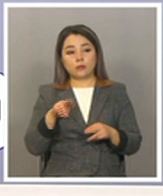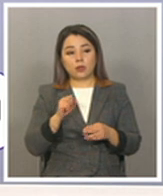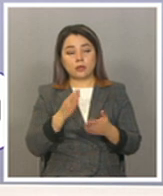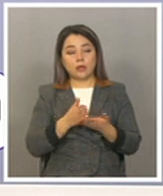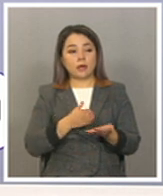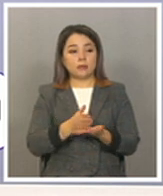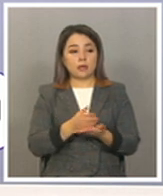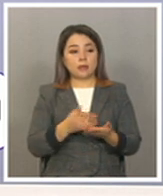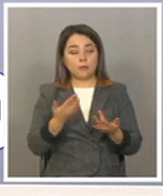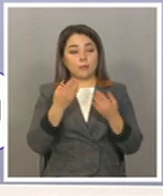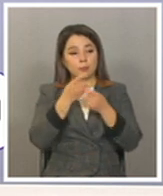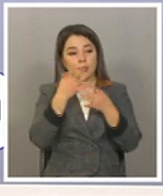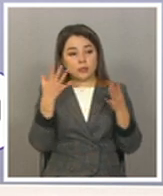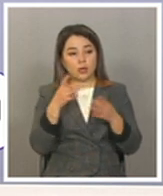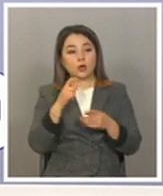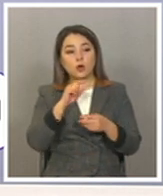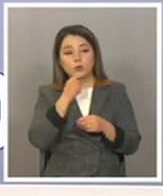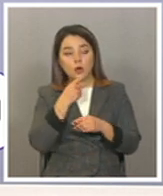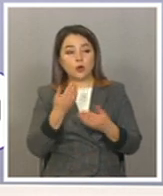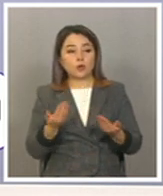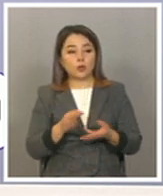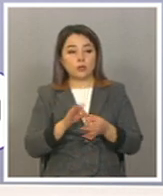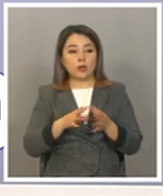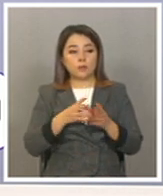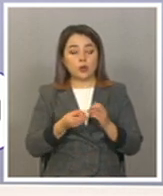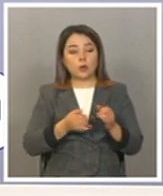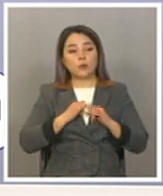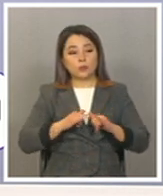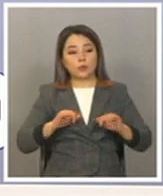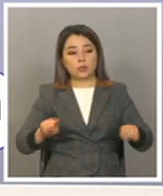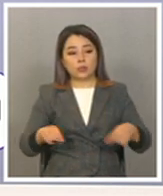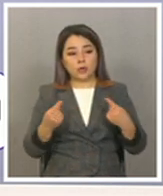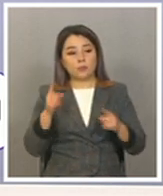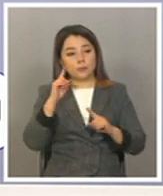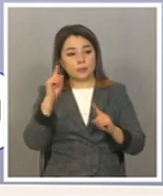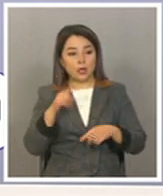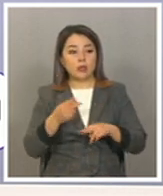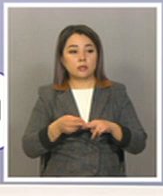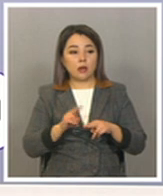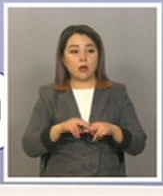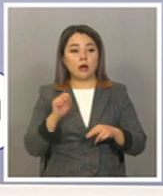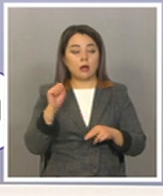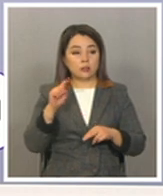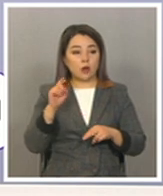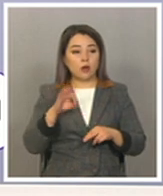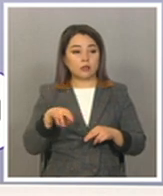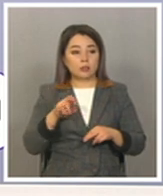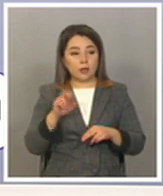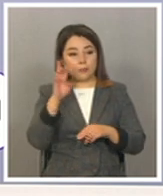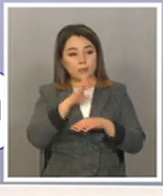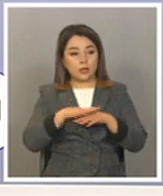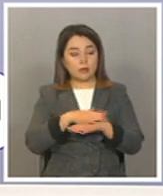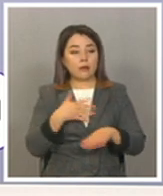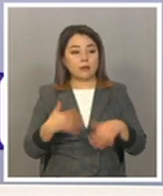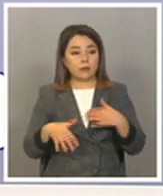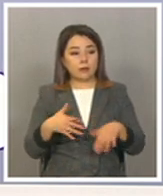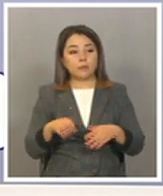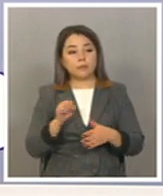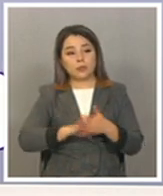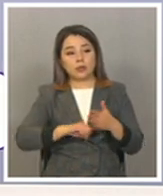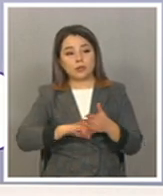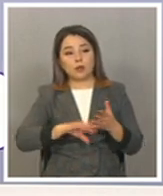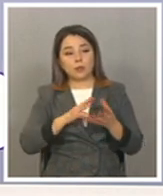саяси, мәдени, экономикалық тұрғыдан гүлденуін білдіңіз. Және Алтын Орда мемлекетінің әлсіреу